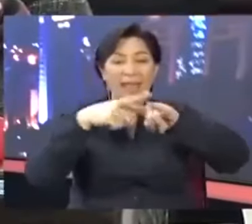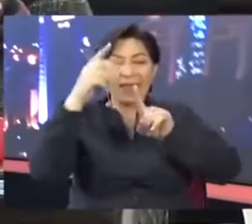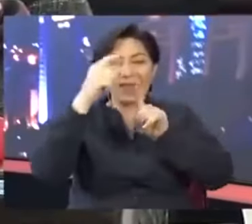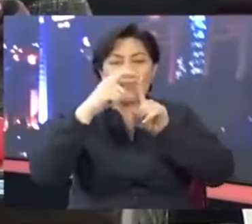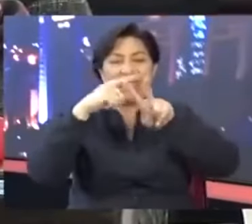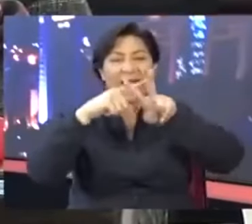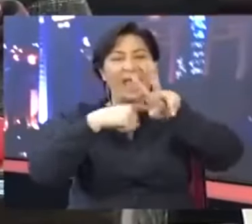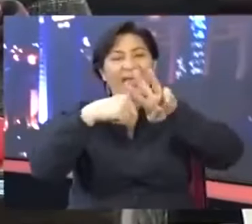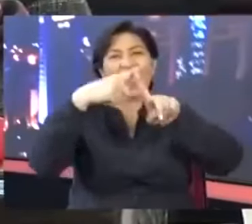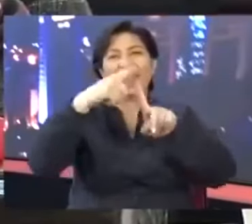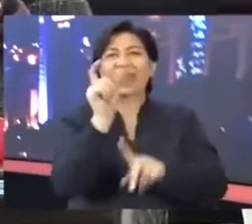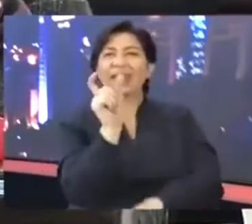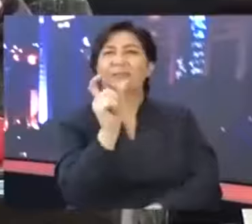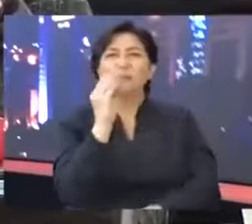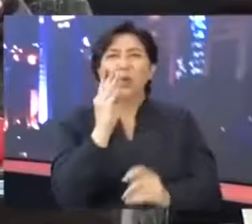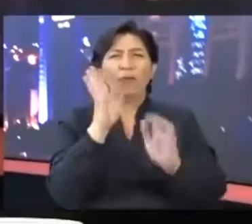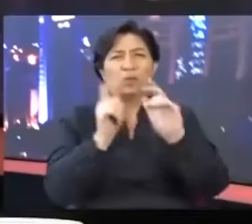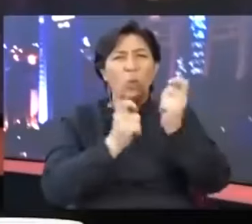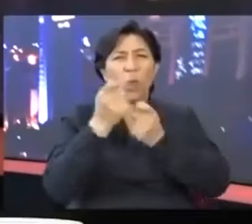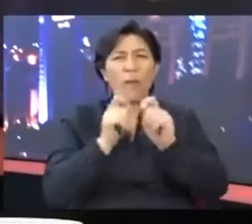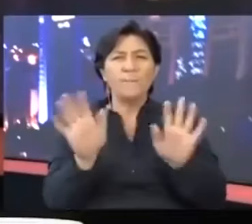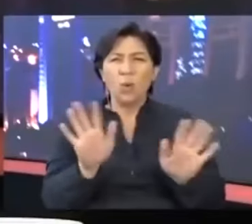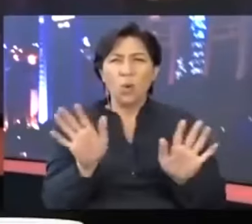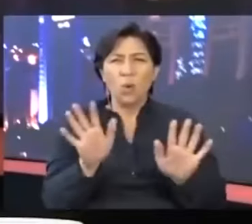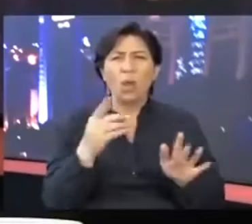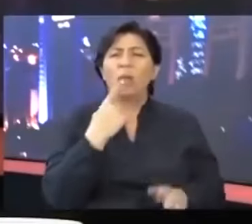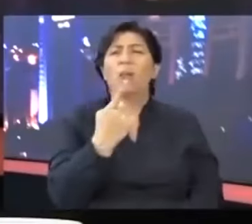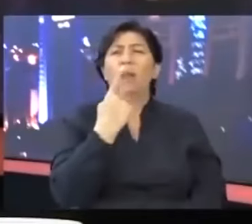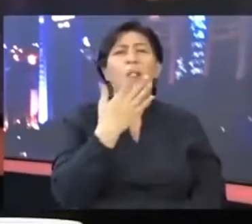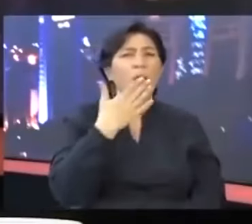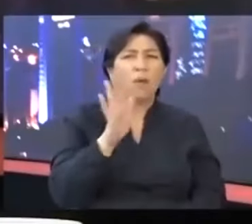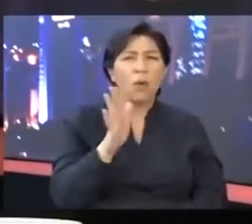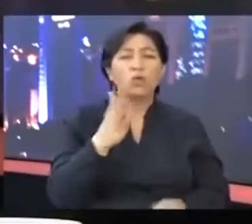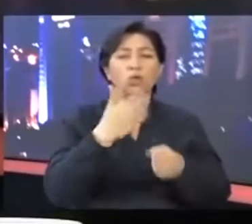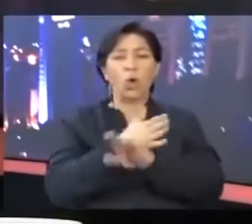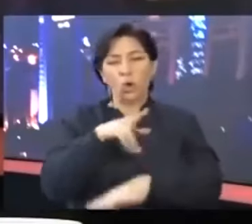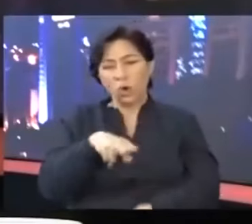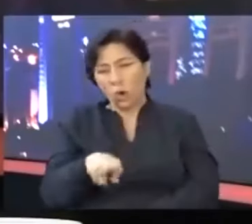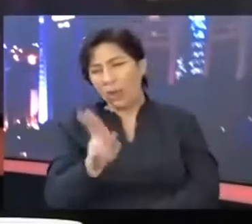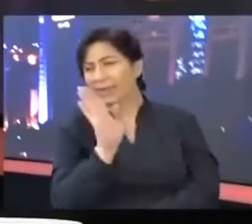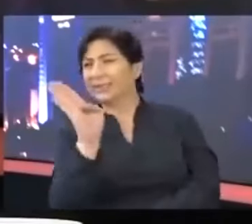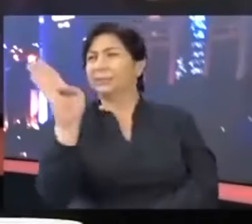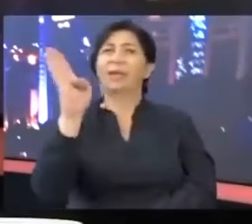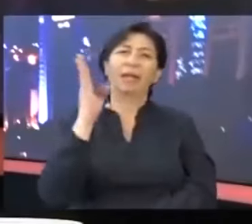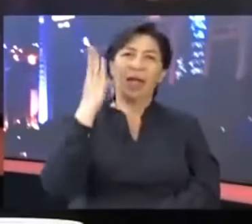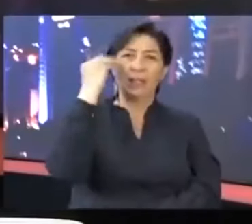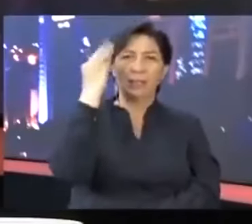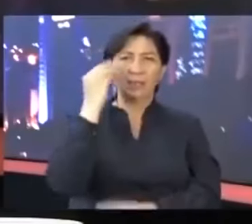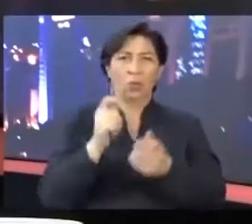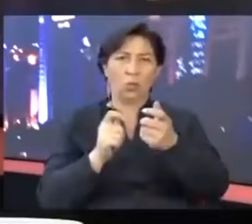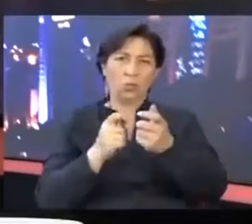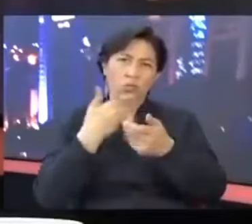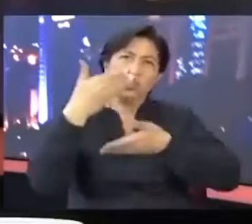kelimesini de mesela günümüzdeki gençler çok kullanmıyor Hidayet yerine Mesela işte doğru yola iletilme tarzı bir şekilde